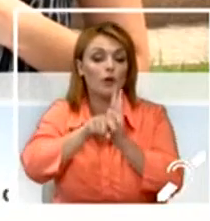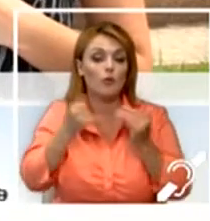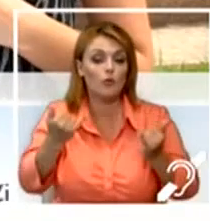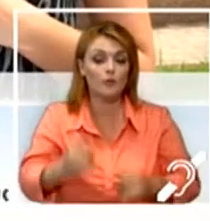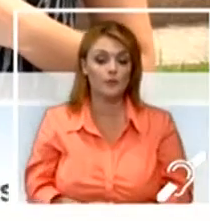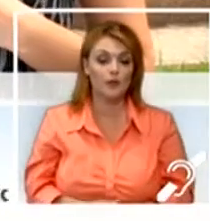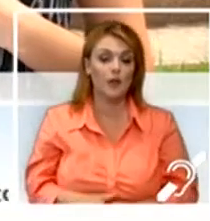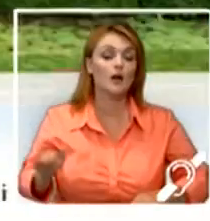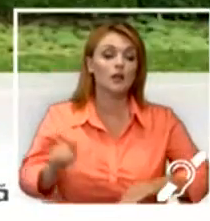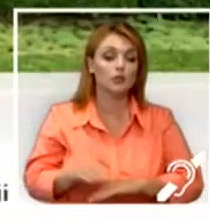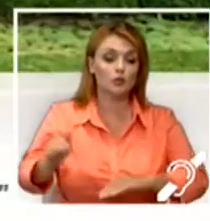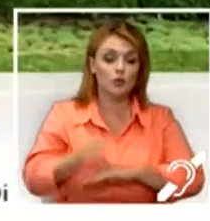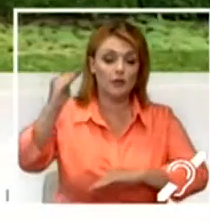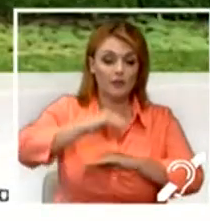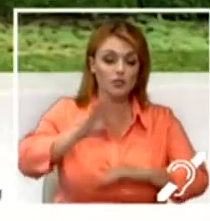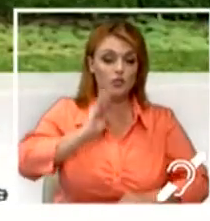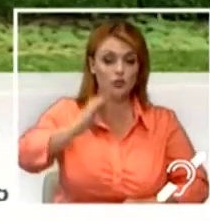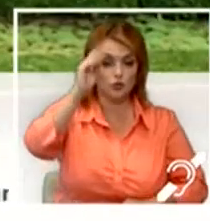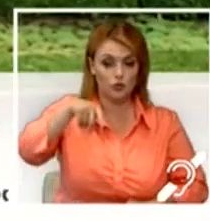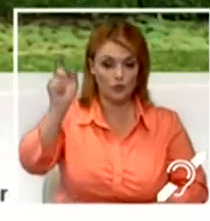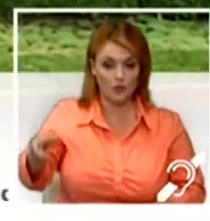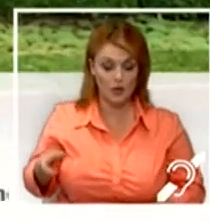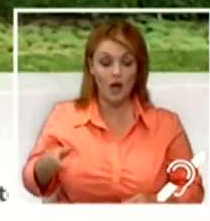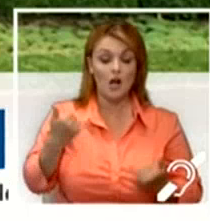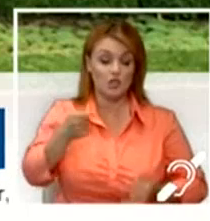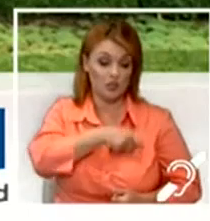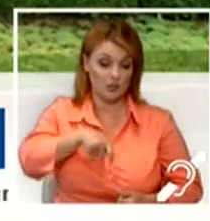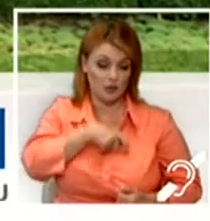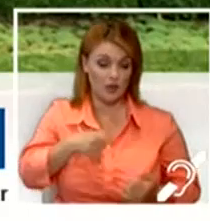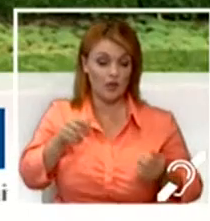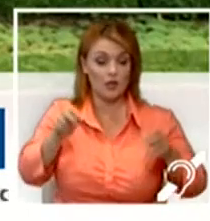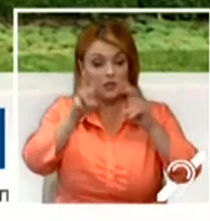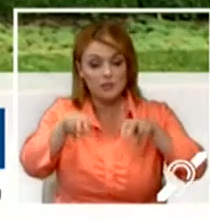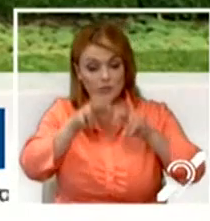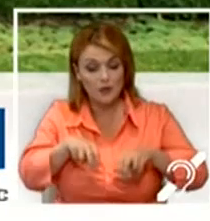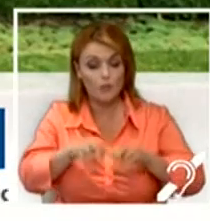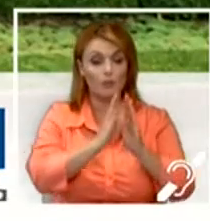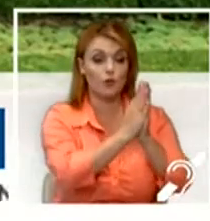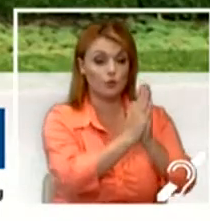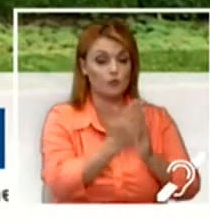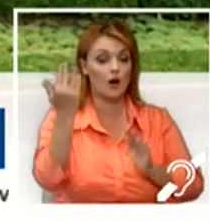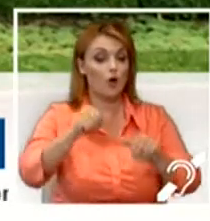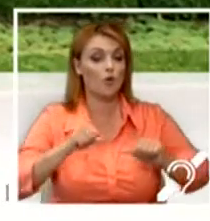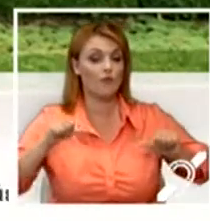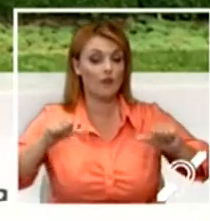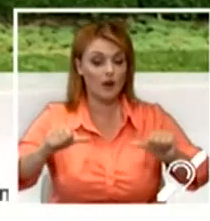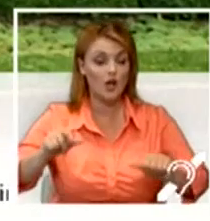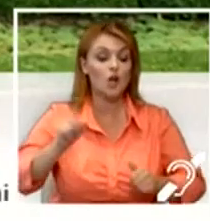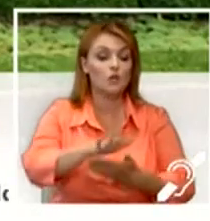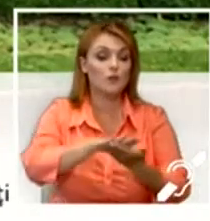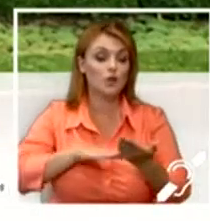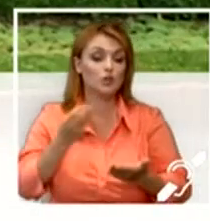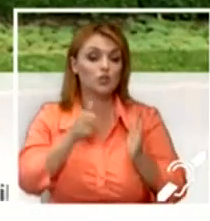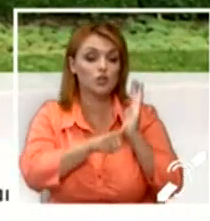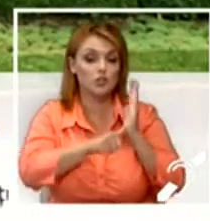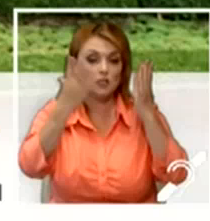Bună seara, Vadim, bun găsit, doamnelor și domnilor. Deputații examinează chiar în aceste clipe solicitarea guvernului de a prelungi cu încă